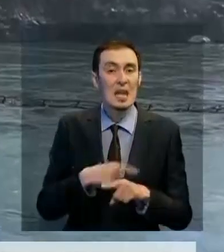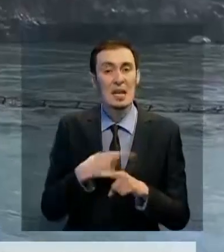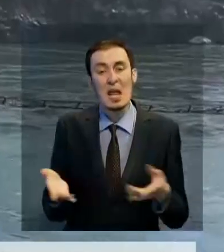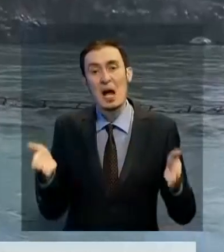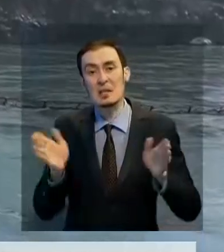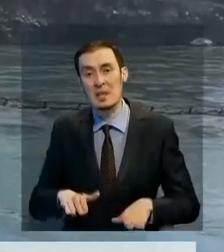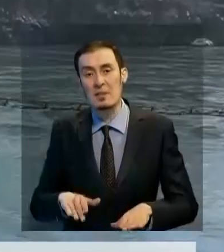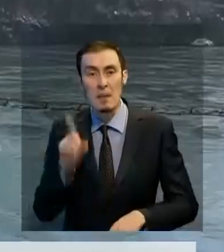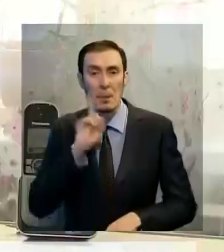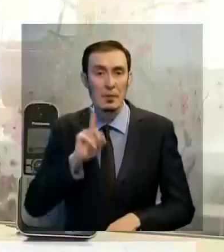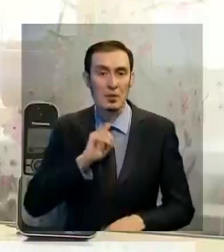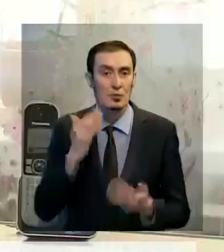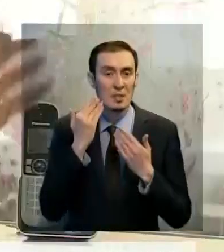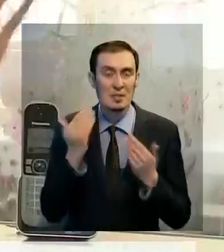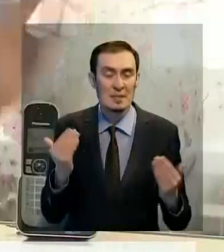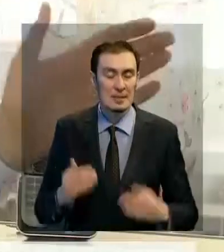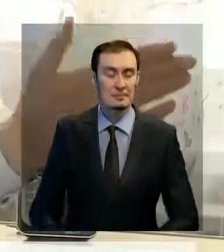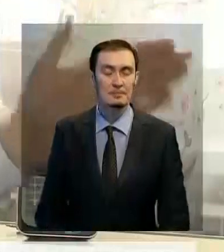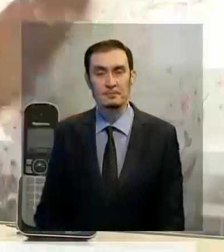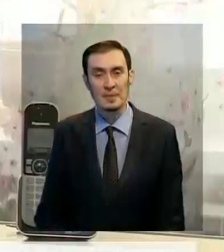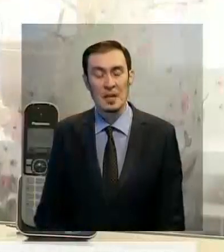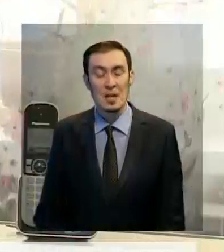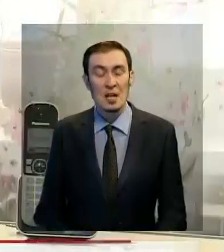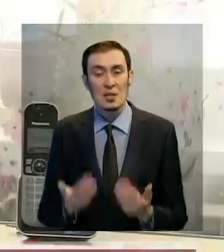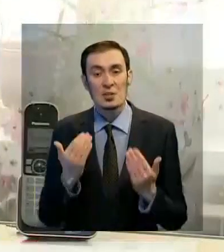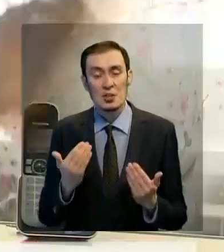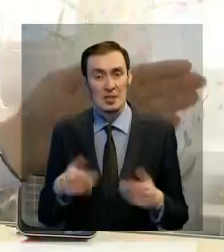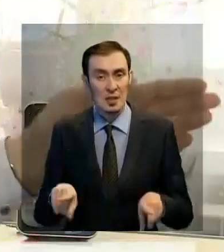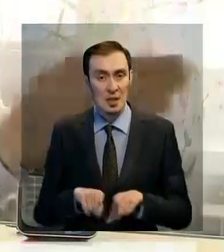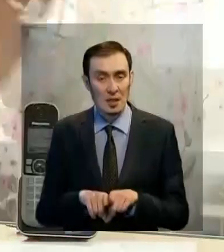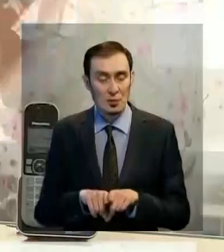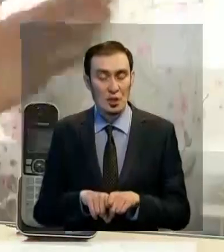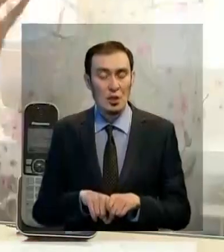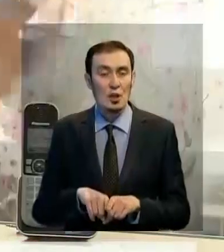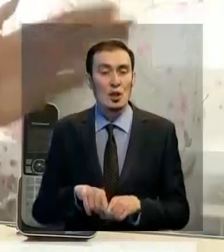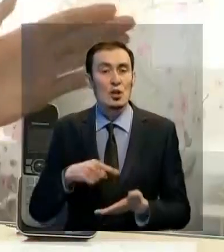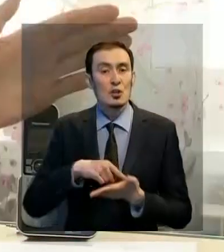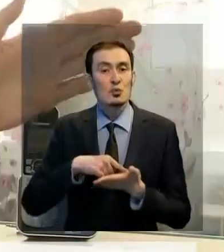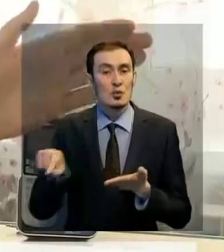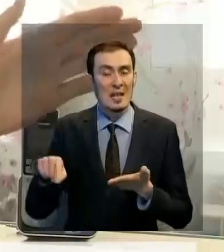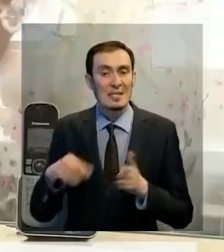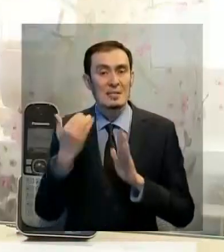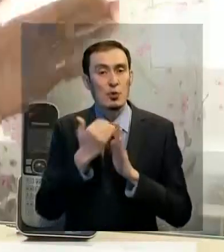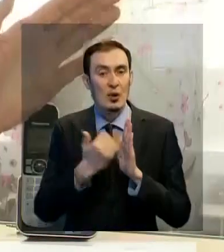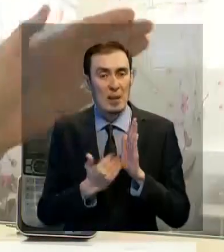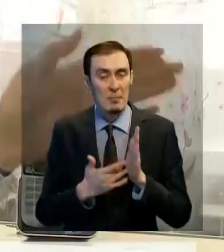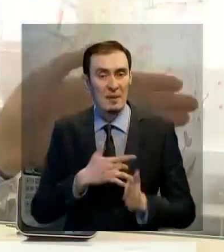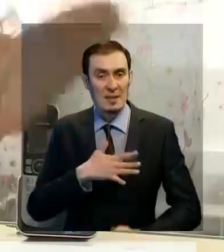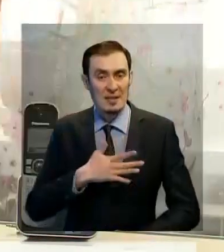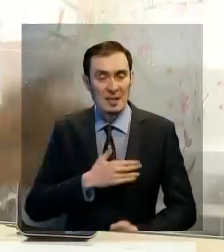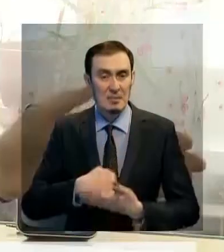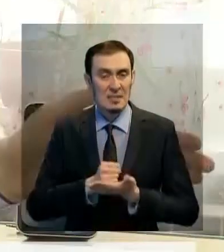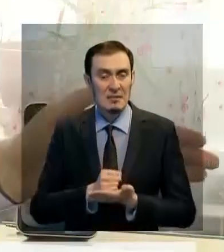все еще не выставлены. Здесь делается так. Исключается из программы приватизации. Принимается постановление,